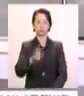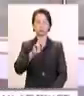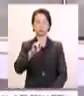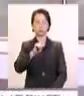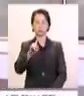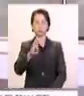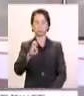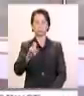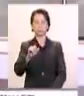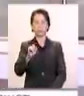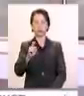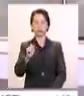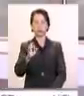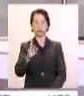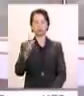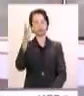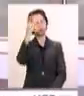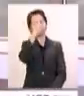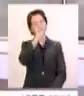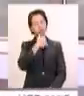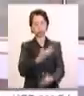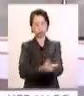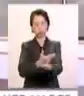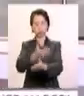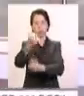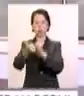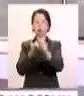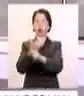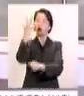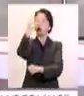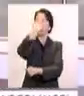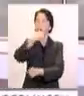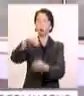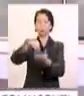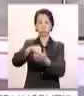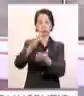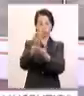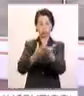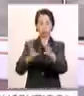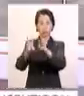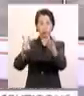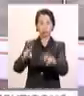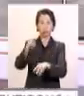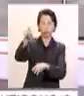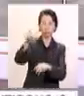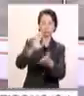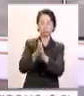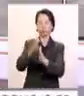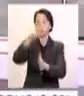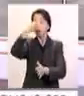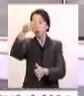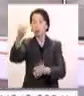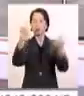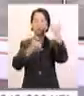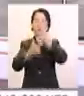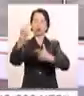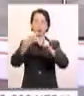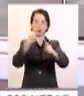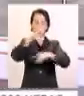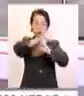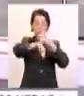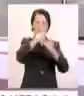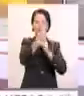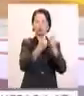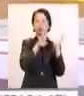Uzbekistan sememangnya kaya dengan keindahan dan warisan alam semula jadi yang terdapat di beberapa wilayahnya yang menjadi tarikan pelancong asing dari